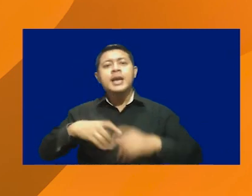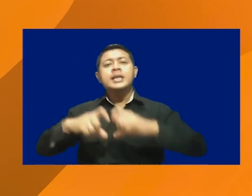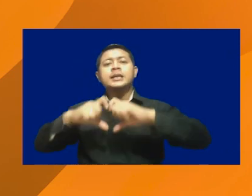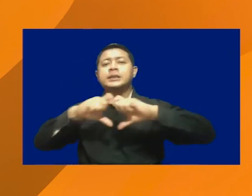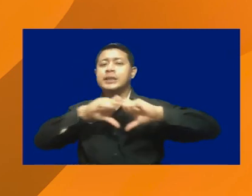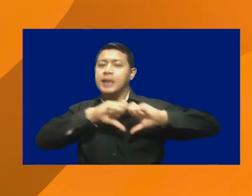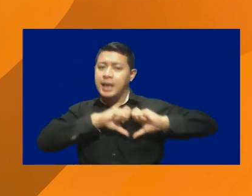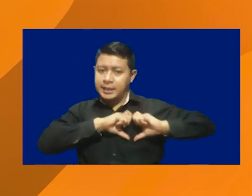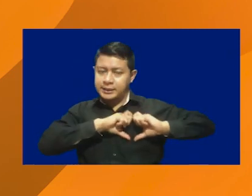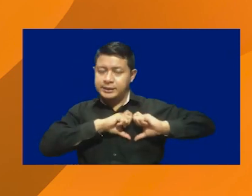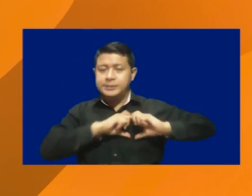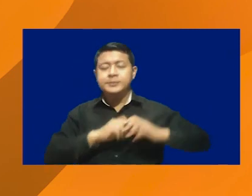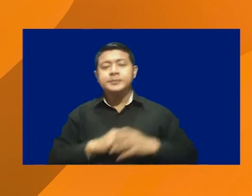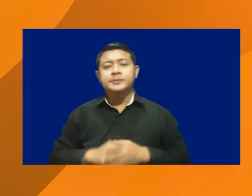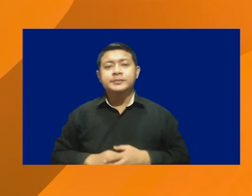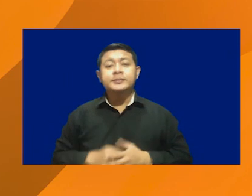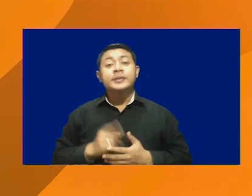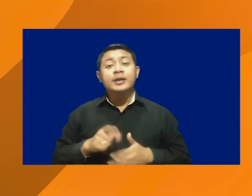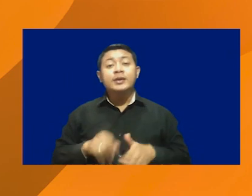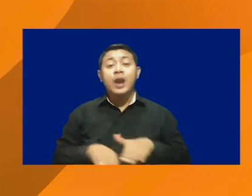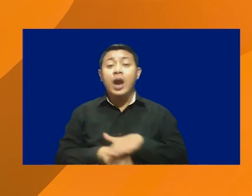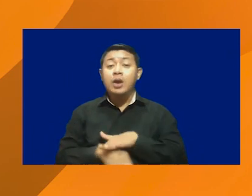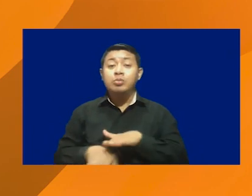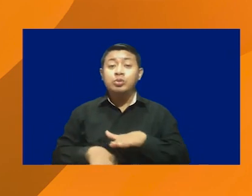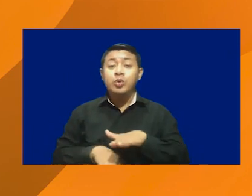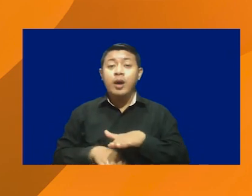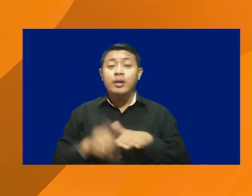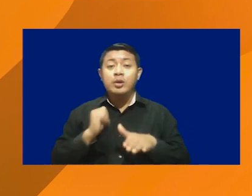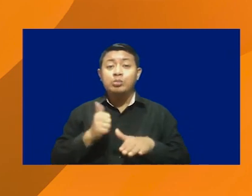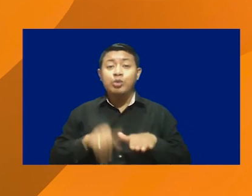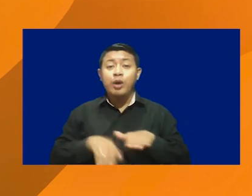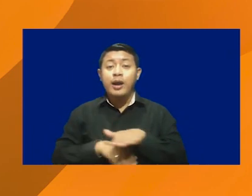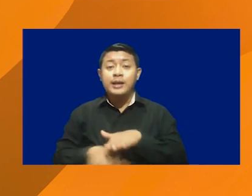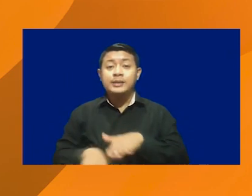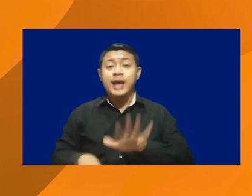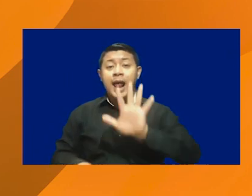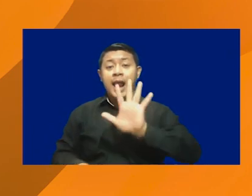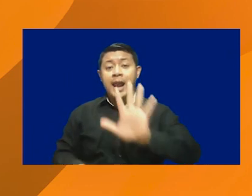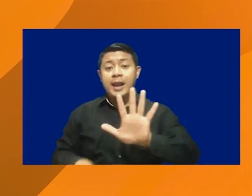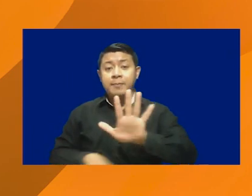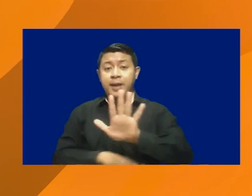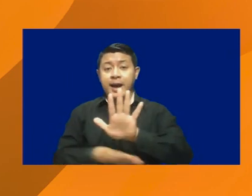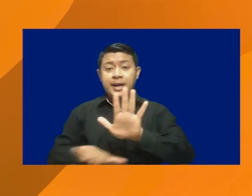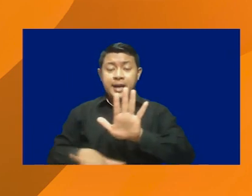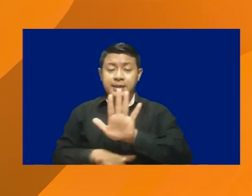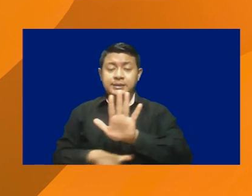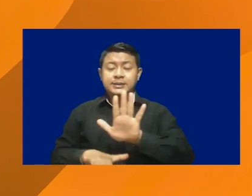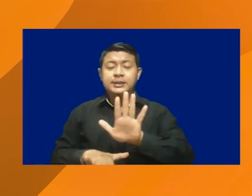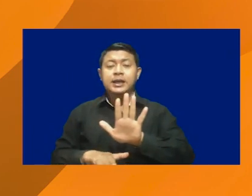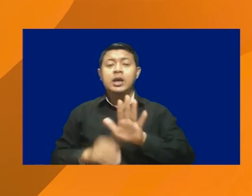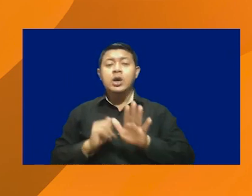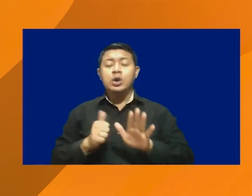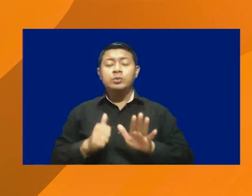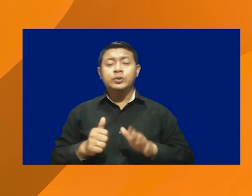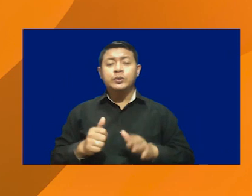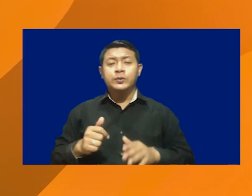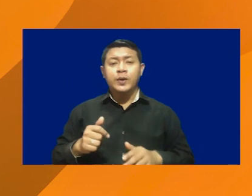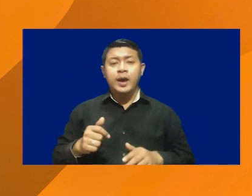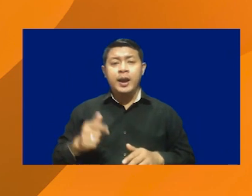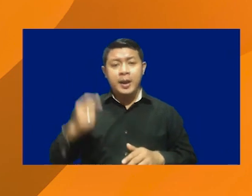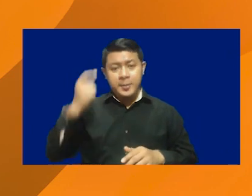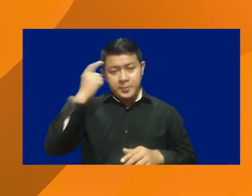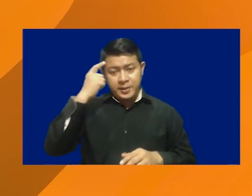bisa dipahami, dan dicintai. Inilah yang saya sebutkan sebagai kebutuhan lima